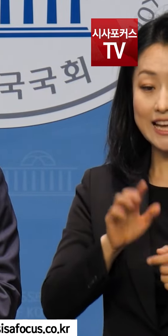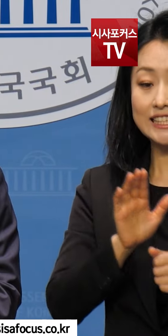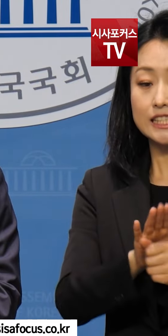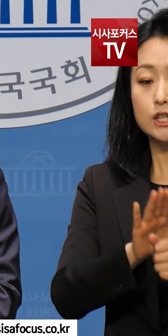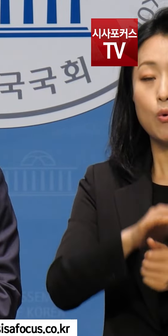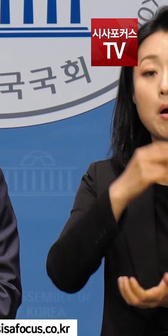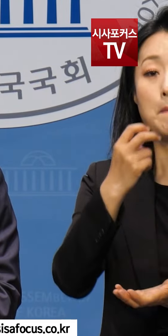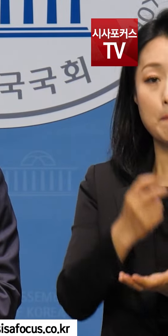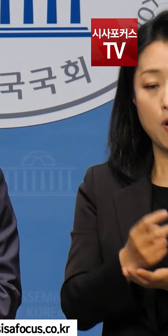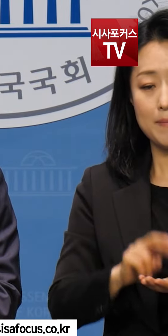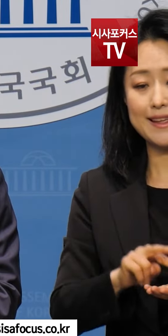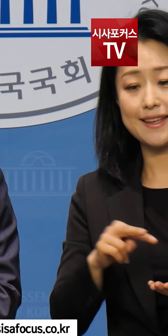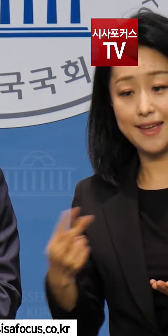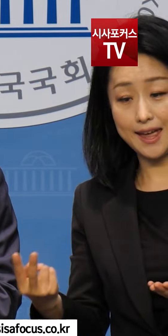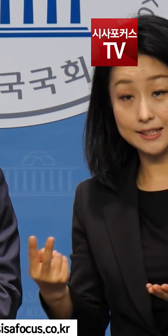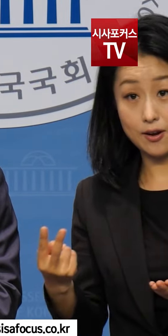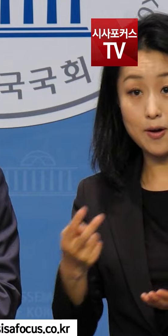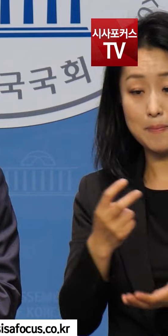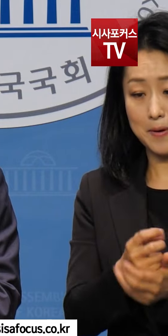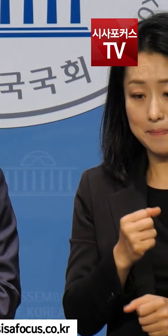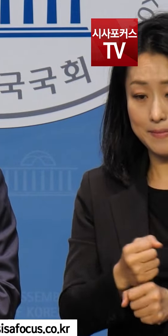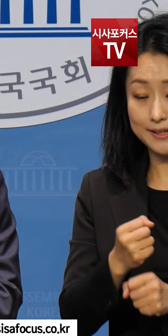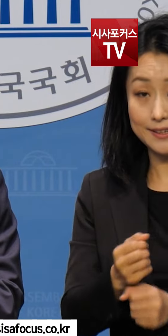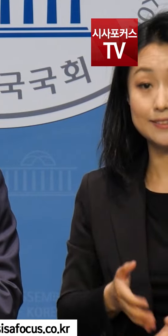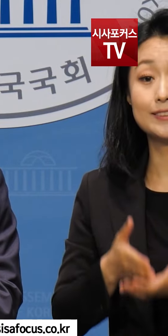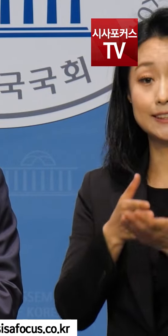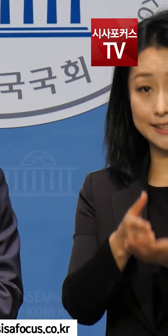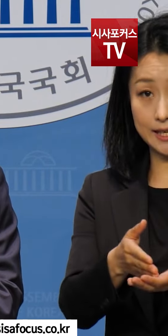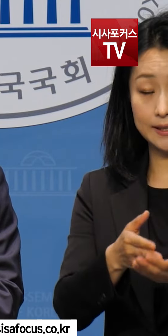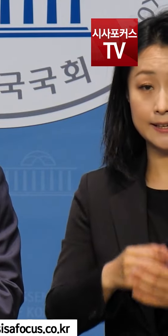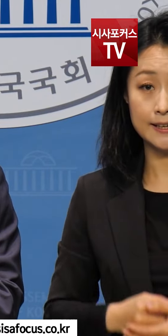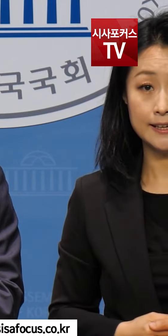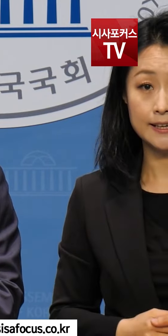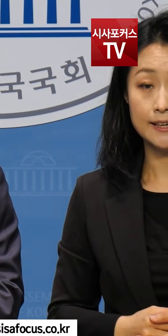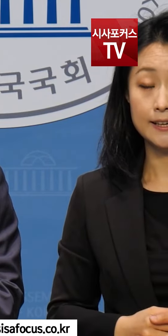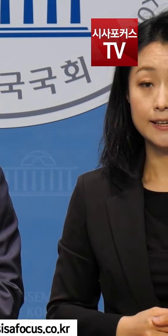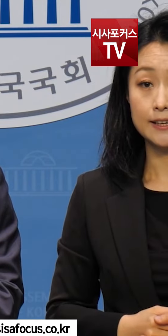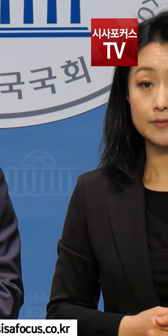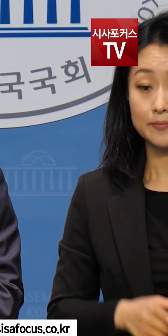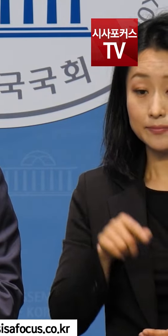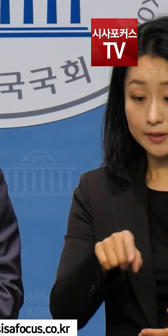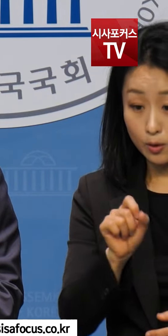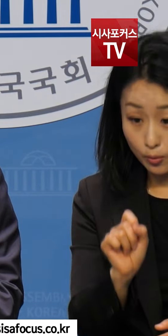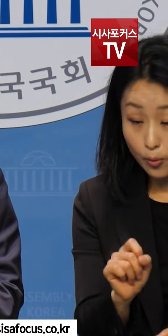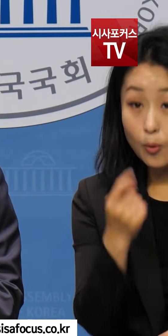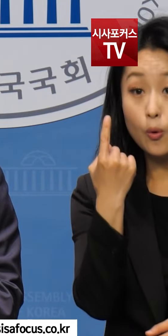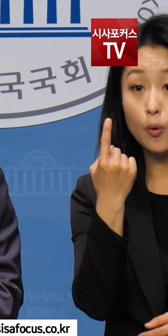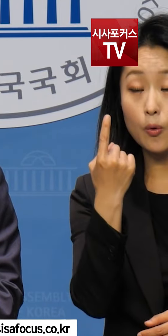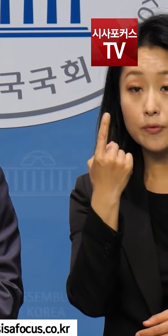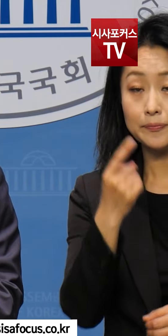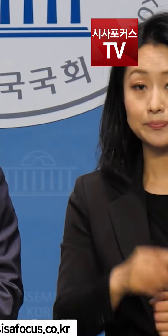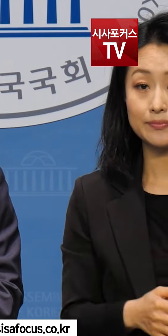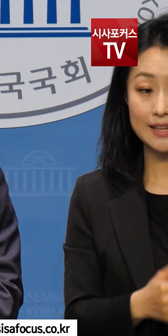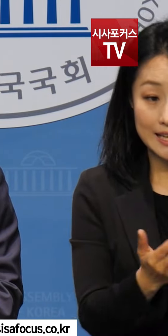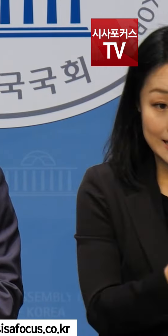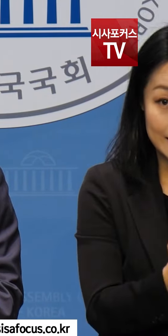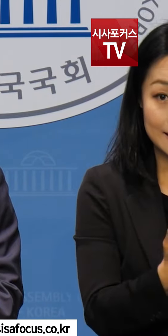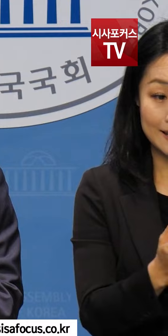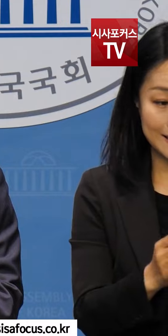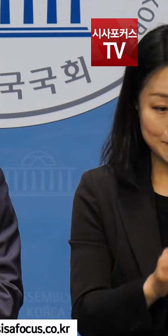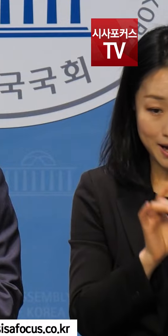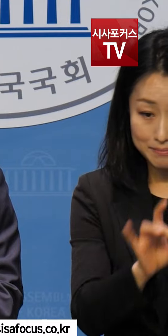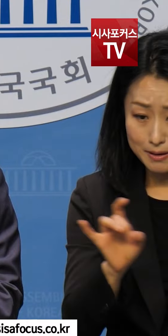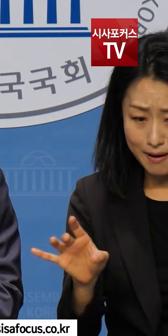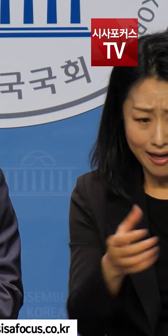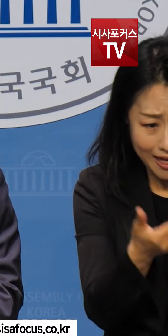보건의료인력지원법 개정안을 공동 발의합니다. 우리는 이를 통해 직역 간 갈등이 아닌